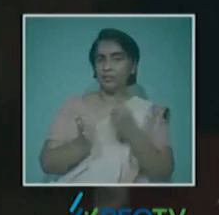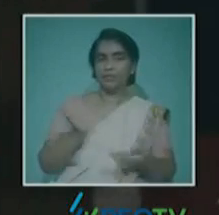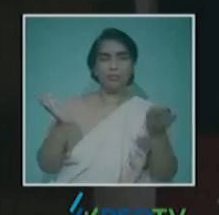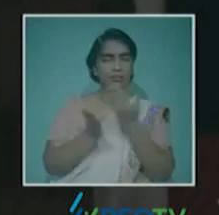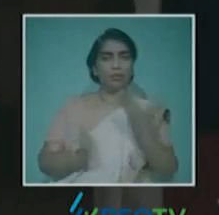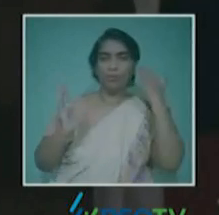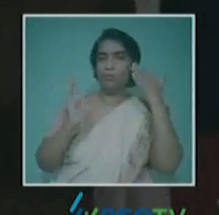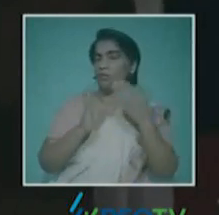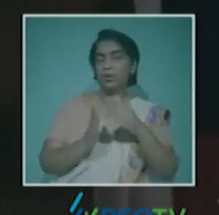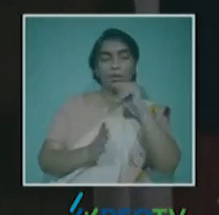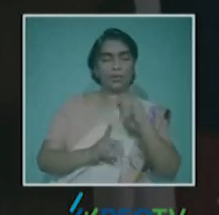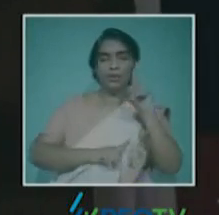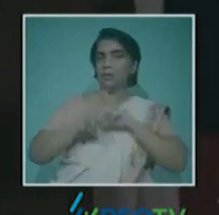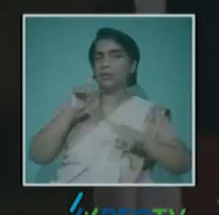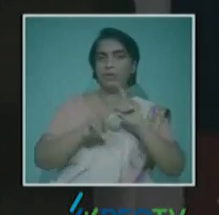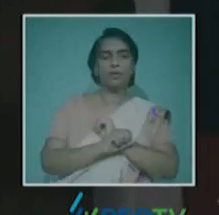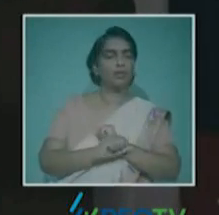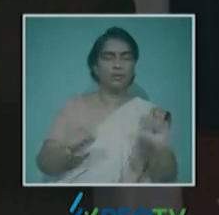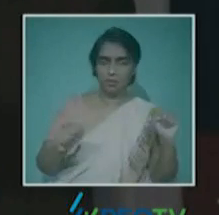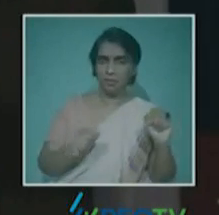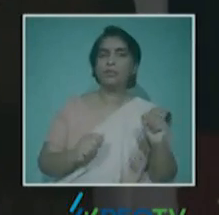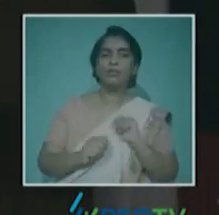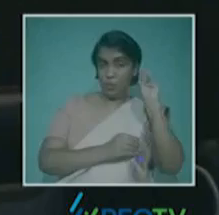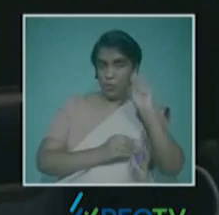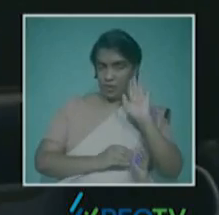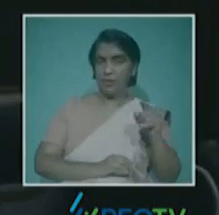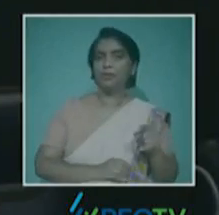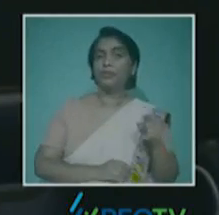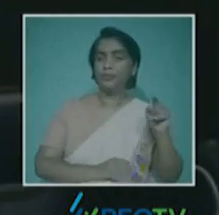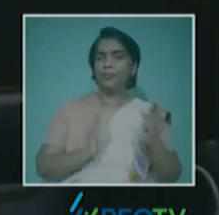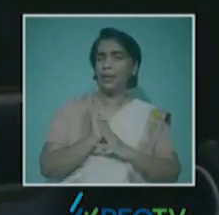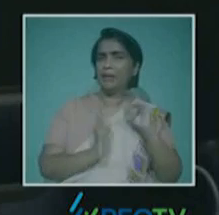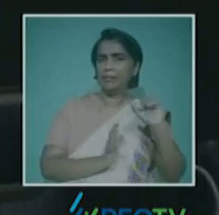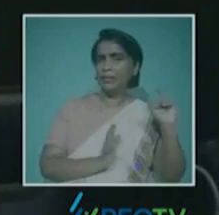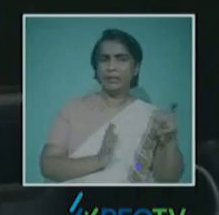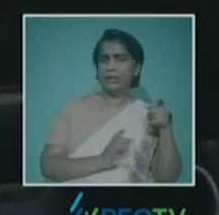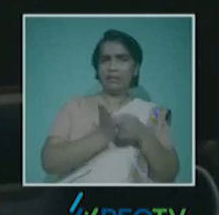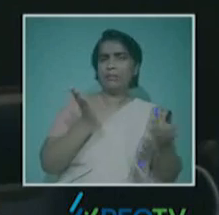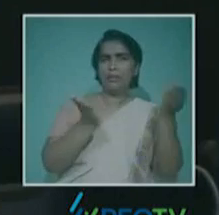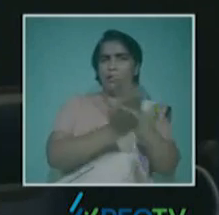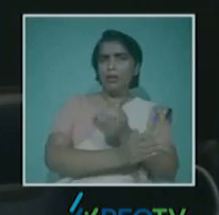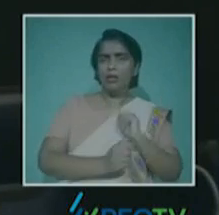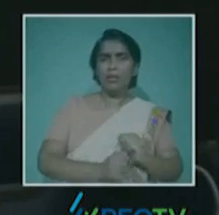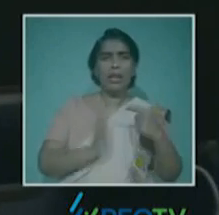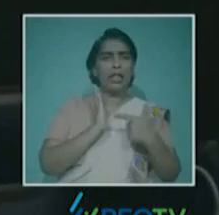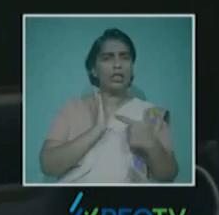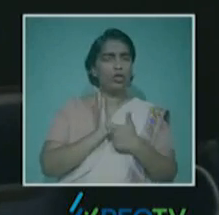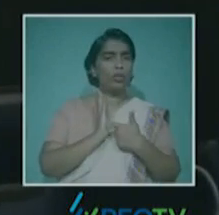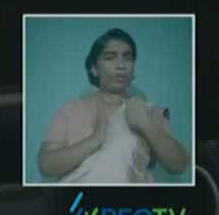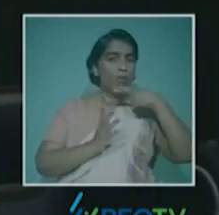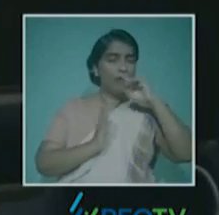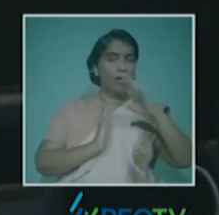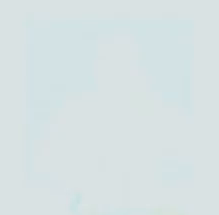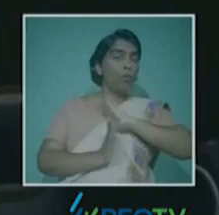සම්බන්ධයෙන් කිසිදු ආකාරයක සාකච්ඡාවක් සිදු වෙලා නැහැ කියන එක ඉතාම වගකීමෙන් කියනවා. මිලේනියම් චැලෙන්ජ් කෝපරේෂන් එකෙන් කරන්නේ ත්‍රිකුණාමල වරායට එහා